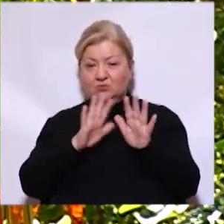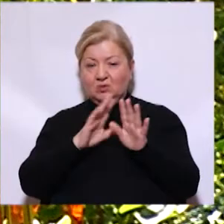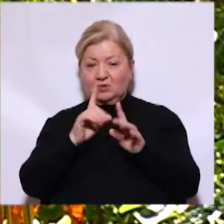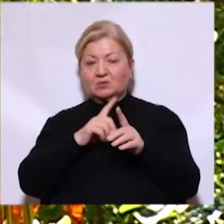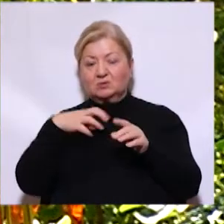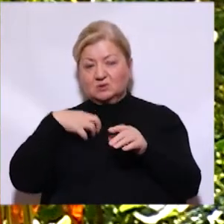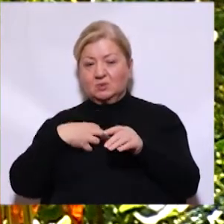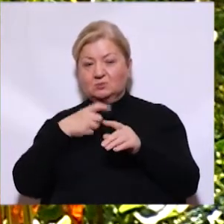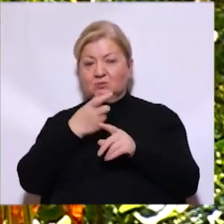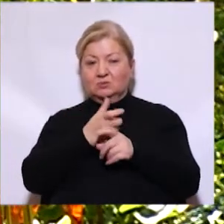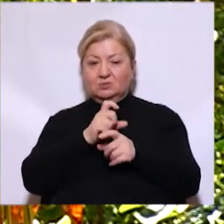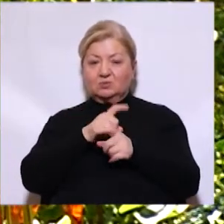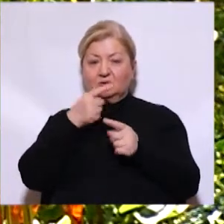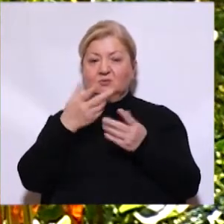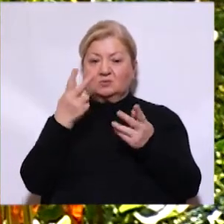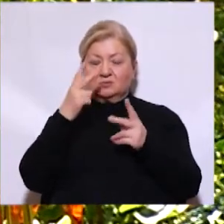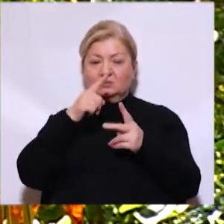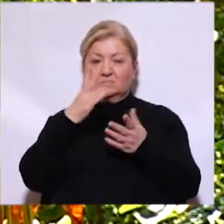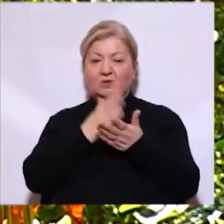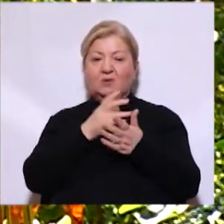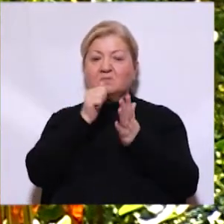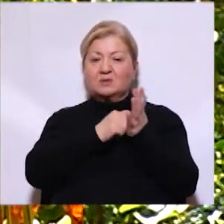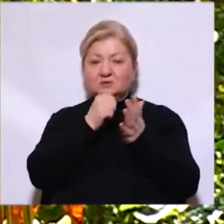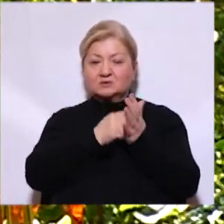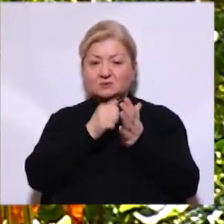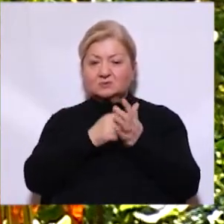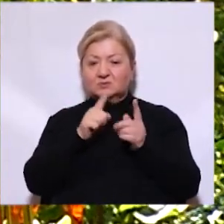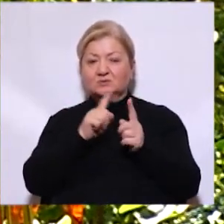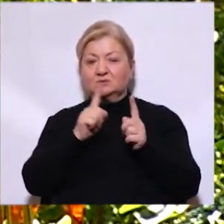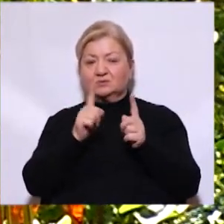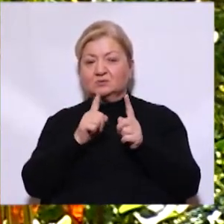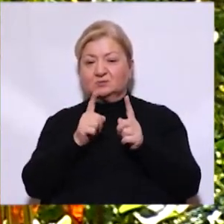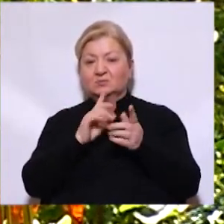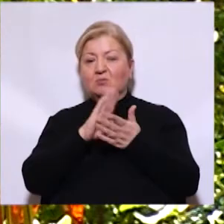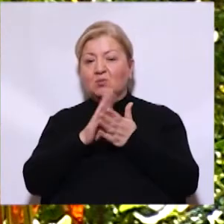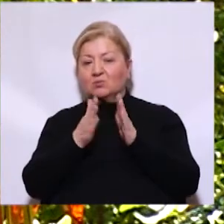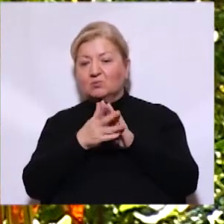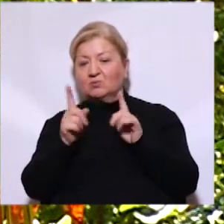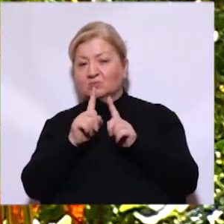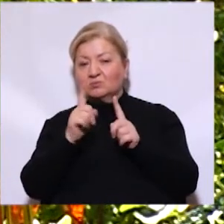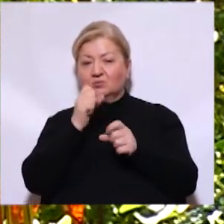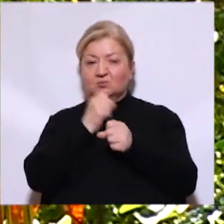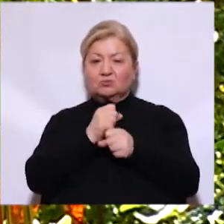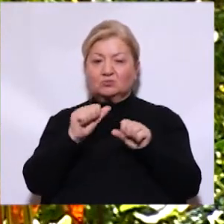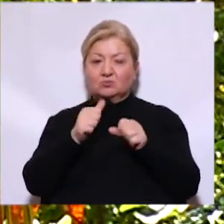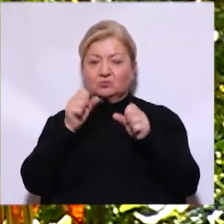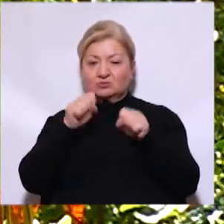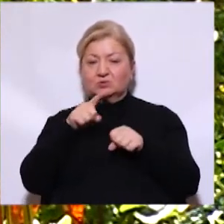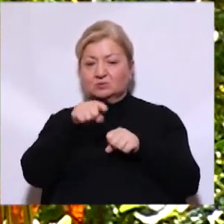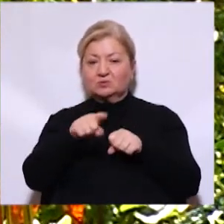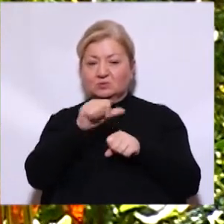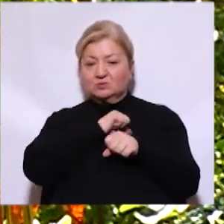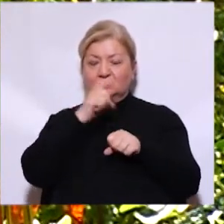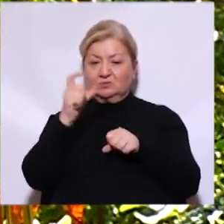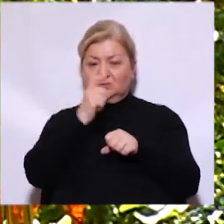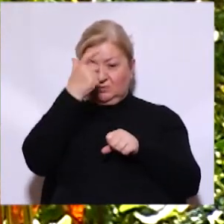არ არის სამწუხაროდ და ვთქვათ მათ გამომწვევ მიზეზებზე და ასევე რაღაცა მოგვარების გზებზე, ხო? როგორ შეიძლება, რომ